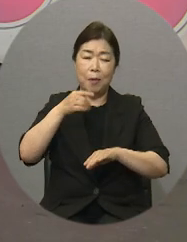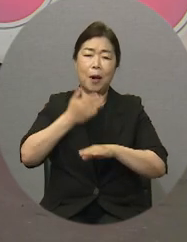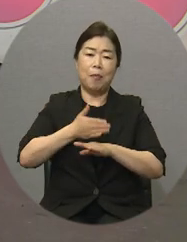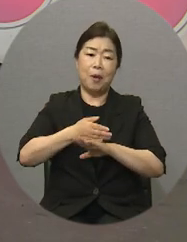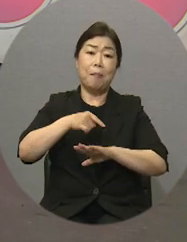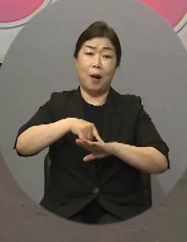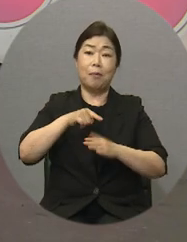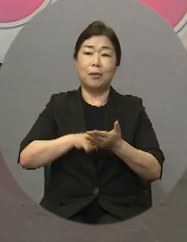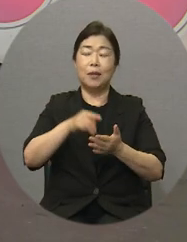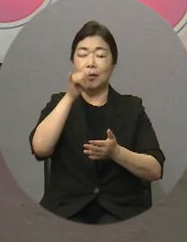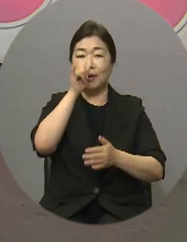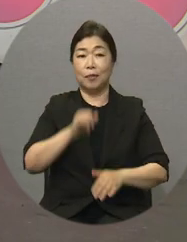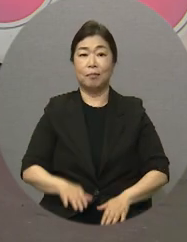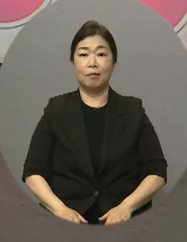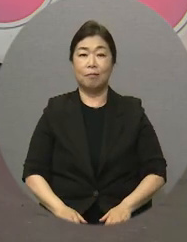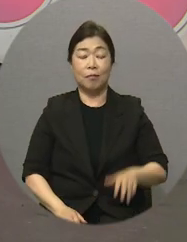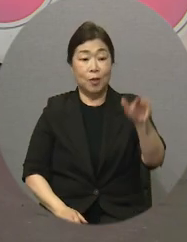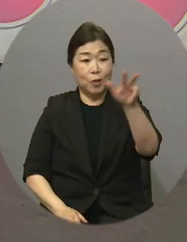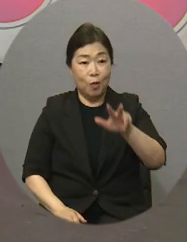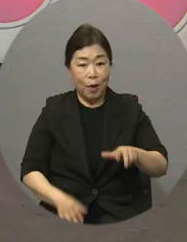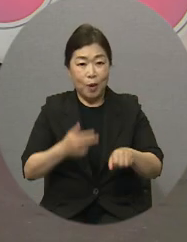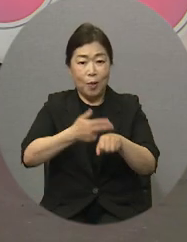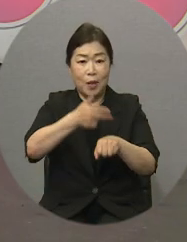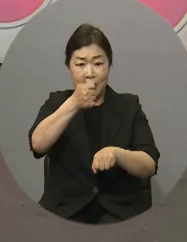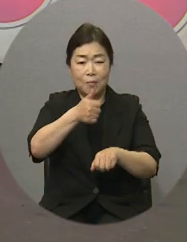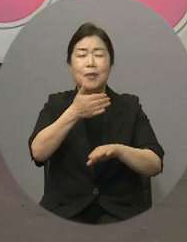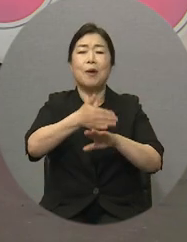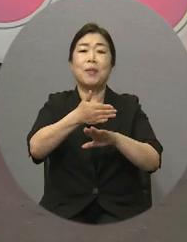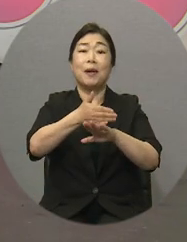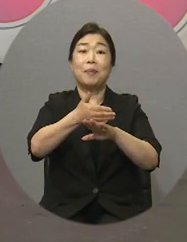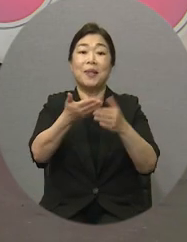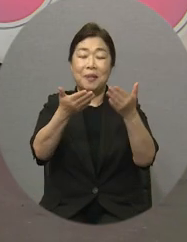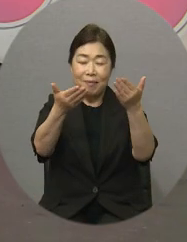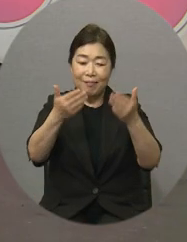우리 전국에 계신 선생님들께 다시 한번 네. 감사합니다. 감사합니다. 네. 감사합니다.